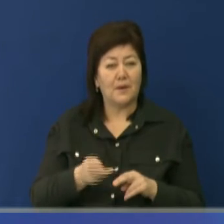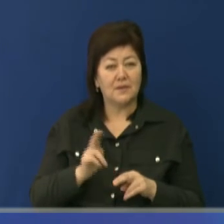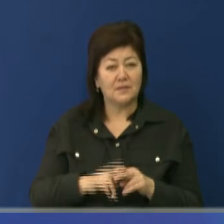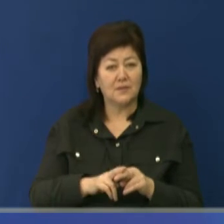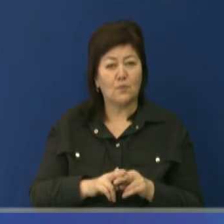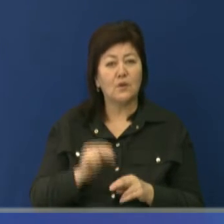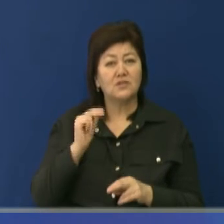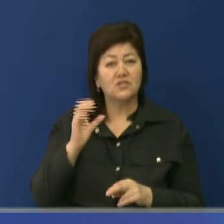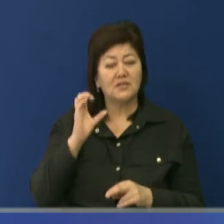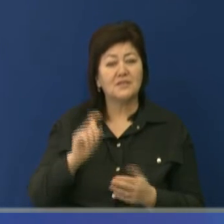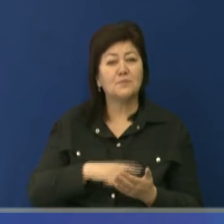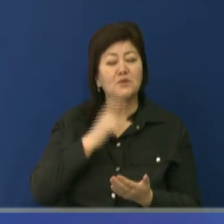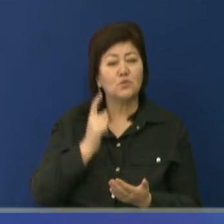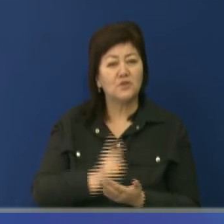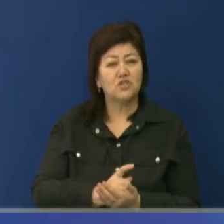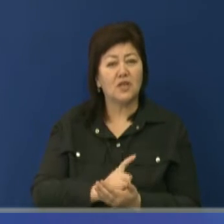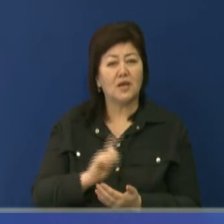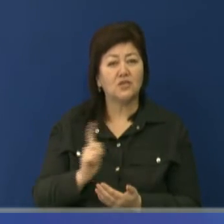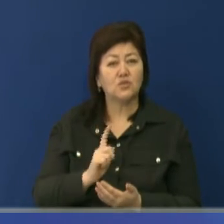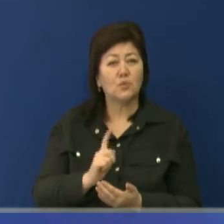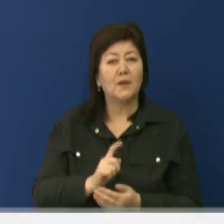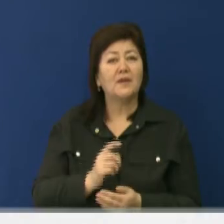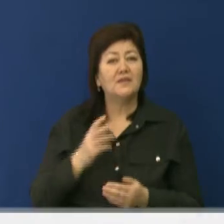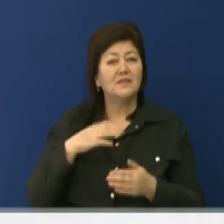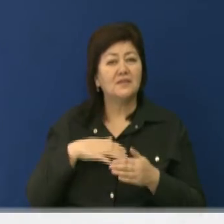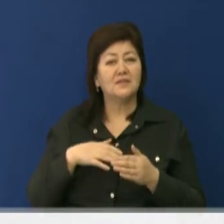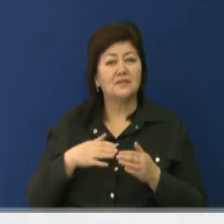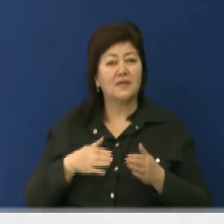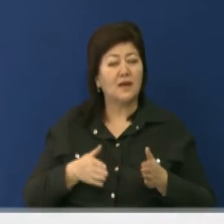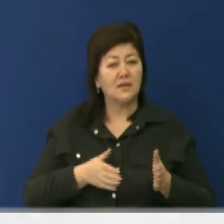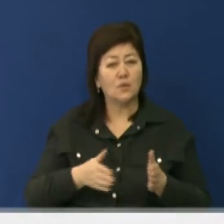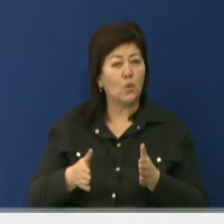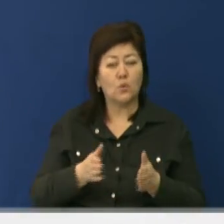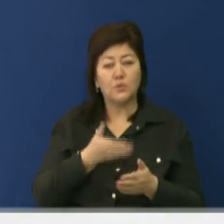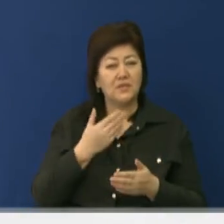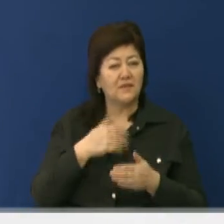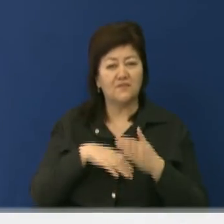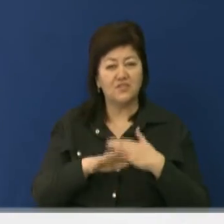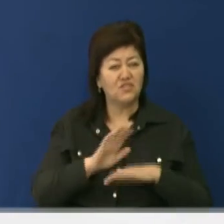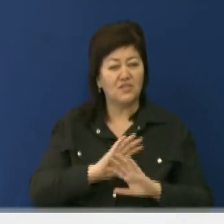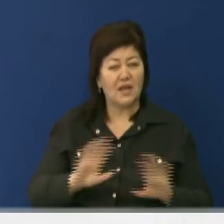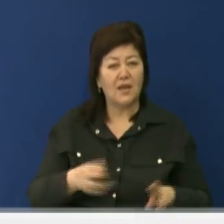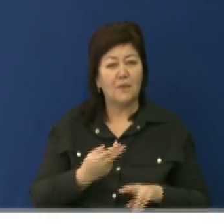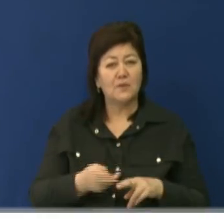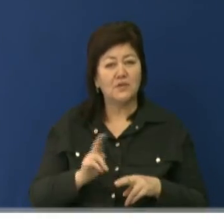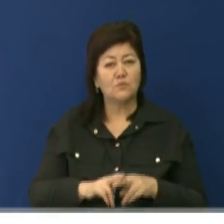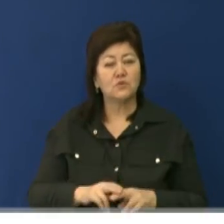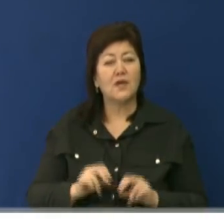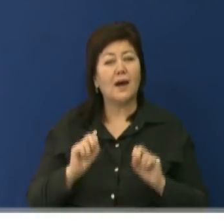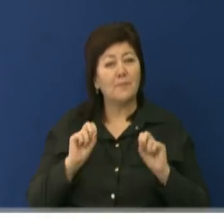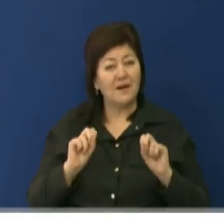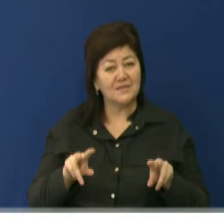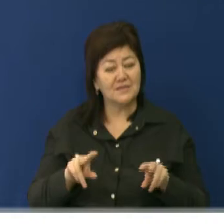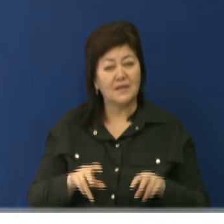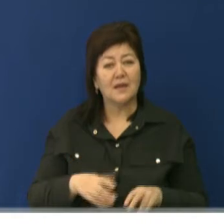құтқарушылар азаматтарға тас жолдарға шықпауға кеңес береді. Өткен түнде аймақта қатты боран соғып, желдің екпіні секундына